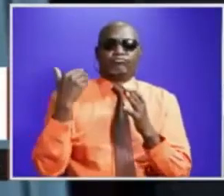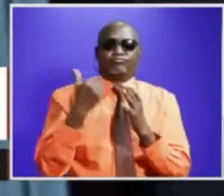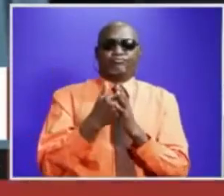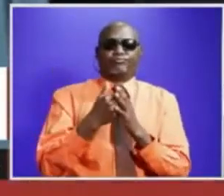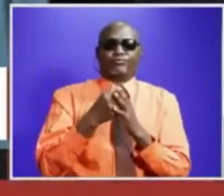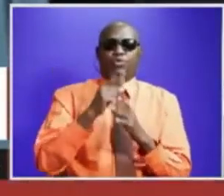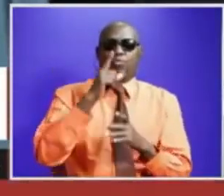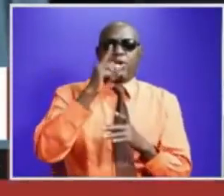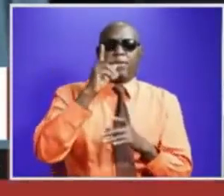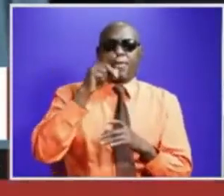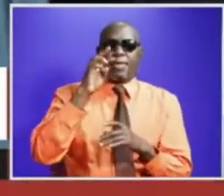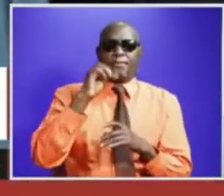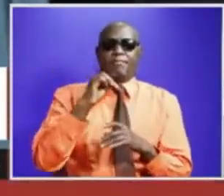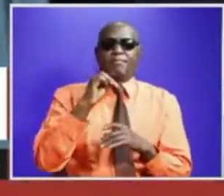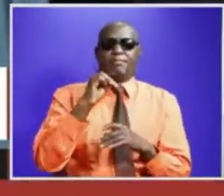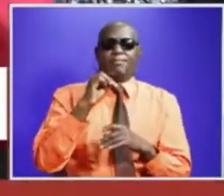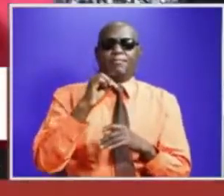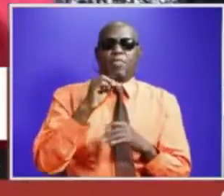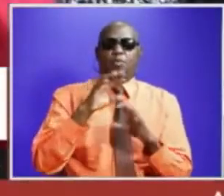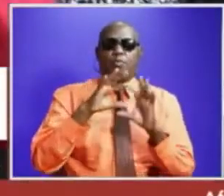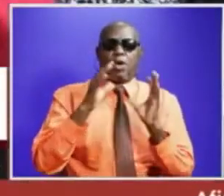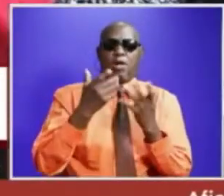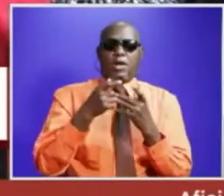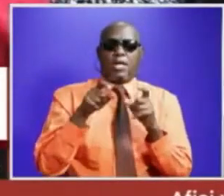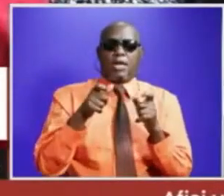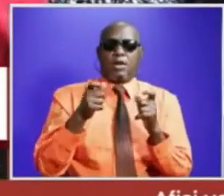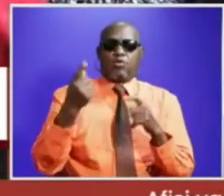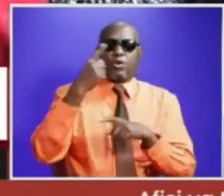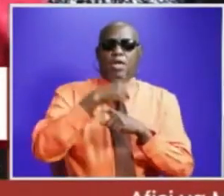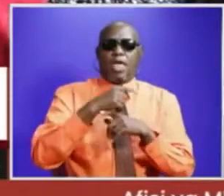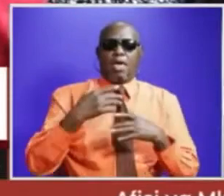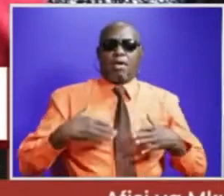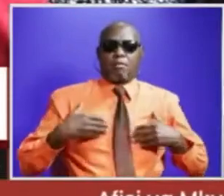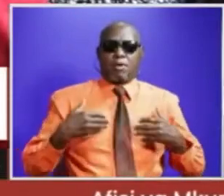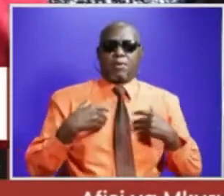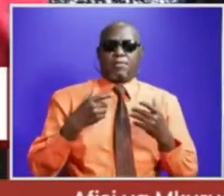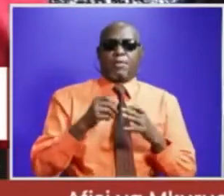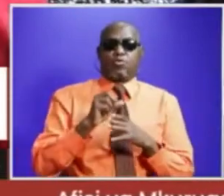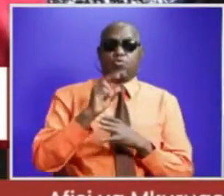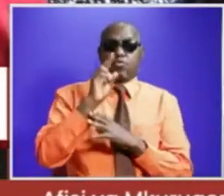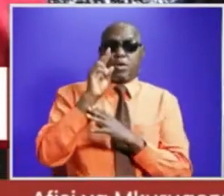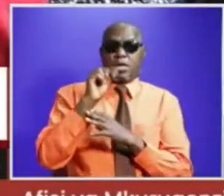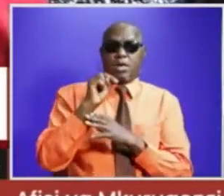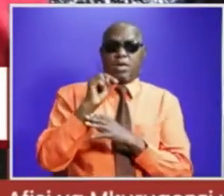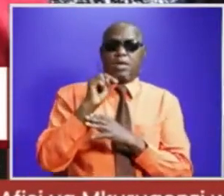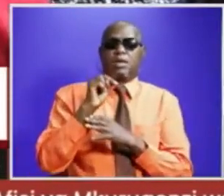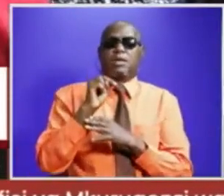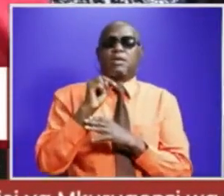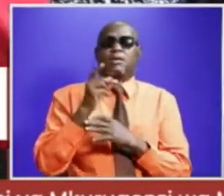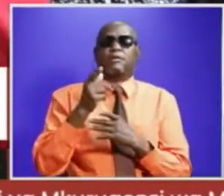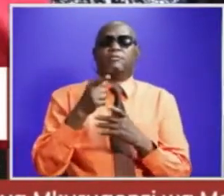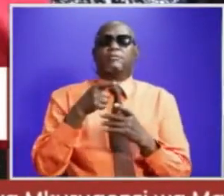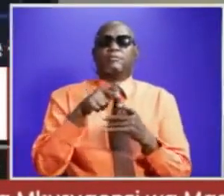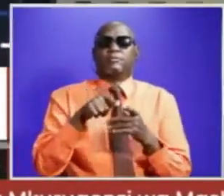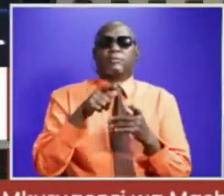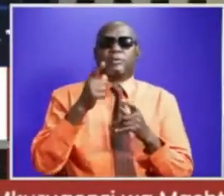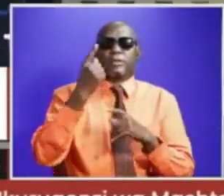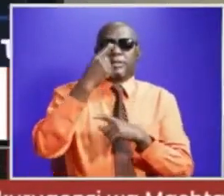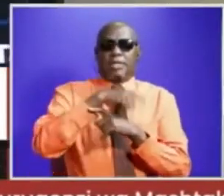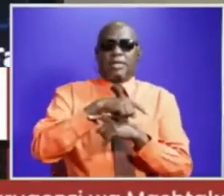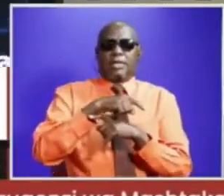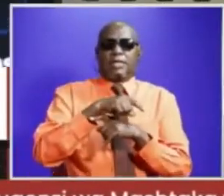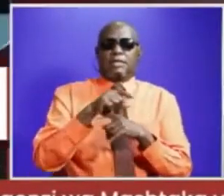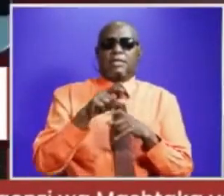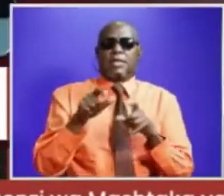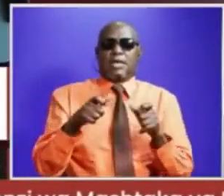happy World Radio Day. Kulingana na Umoja wa Mataifa UN, lengo la siku hii ya redio ni kuinua umaarufu wa redio kwa umma na